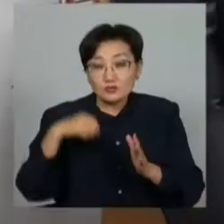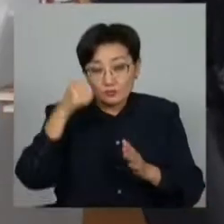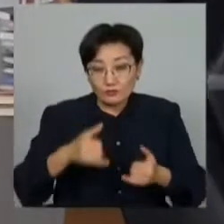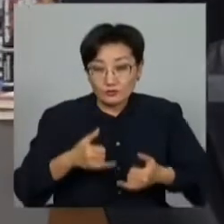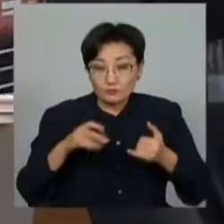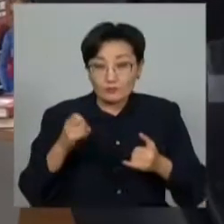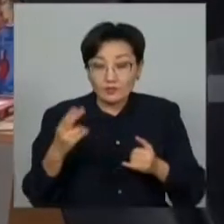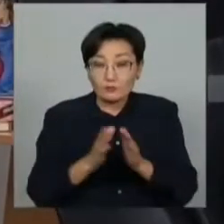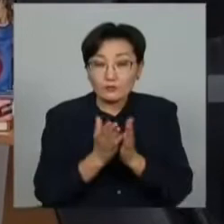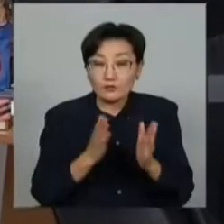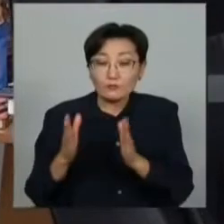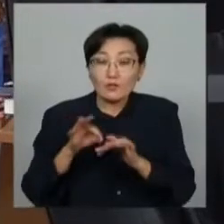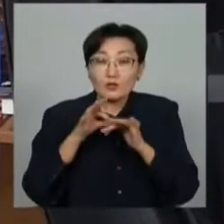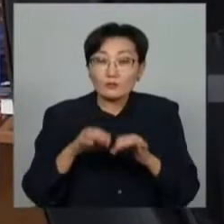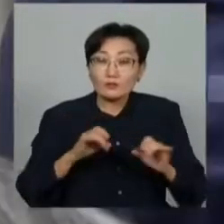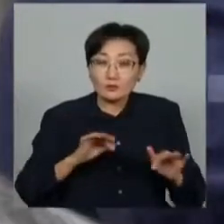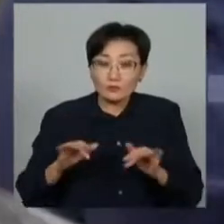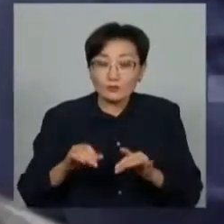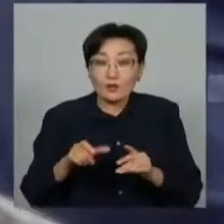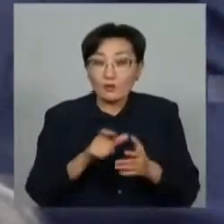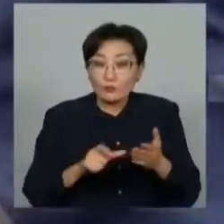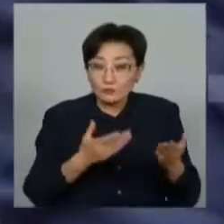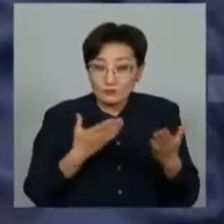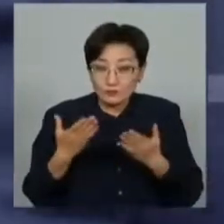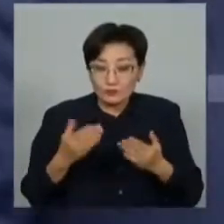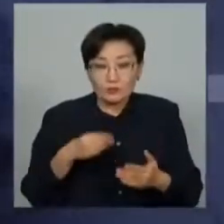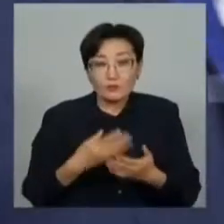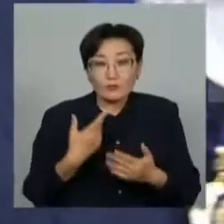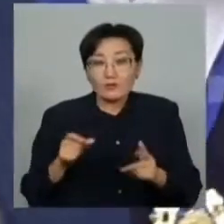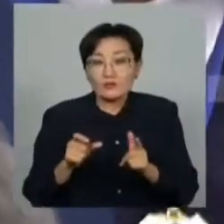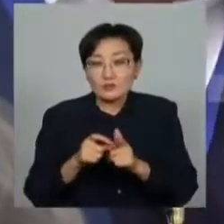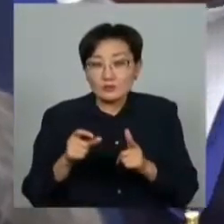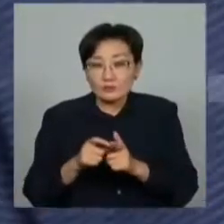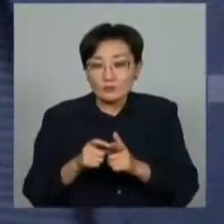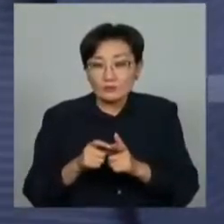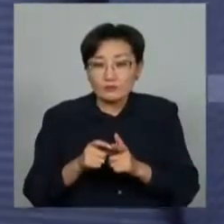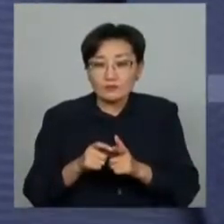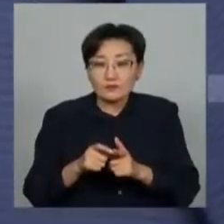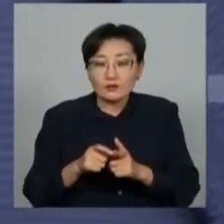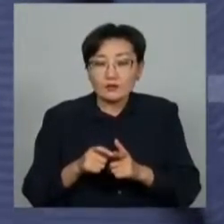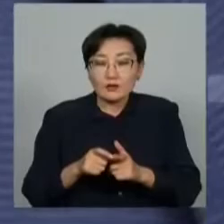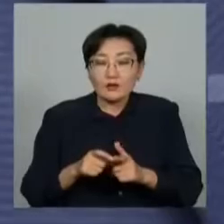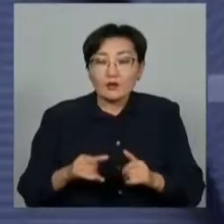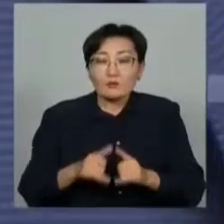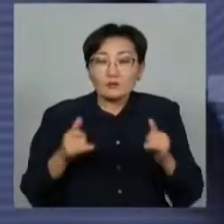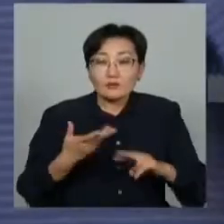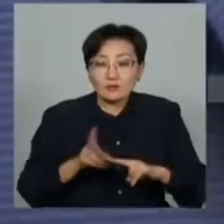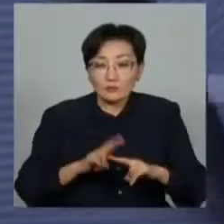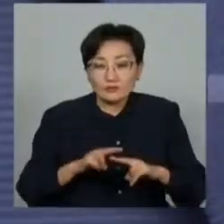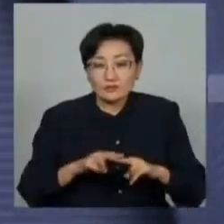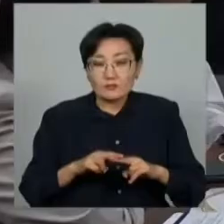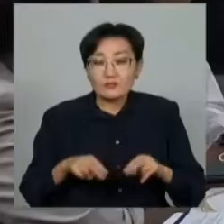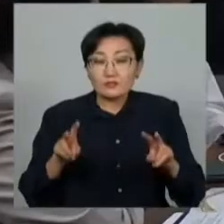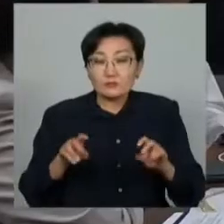арналып ұлттық кітапханада өткен жиында ақынның өлеңдері оқылып, құнды сөздің қадірі асқақтай түсті. Бахчан Канапьяновтың вегзаметрлері